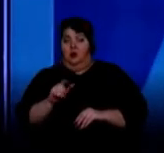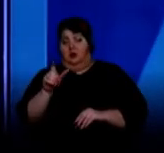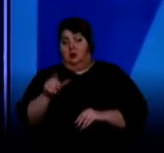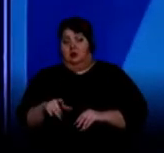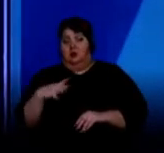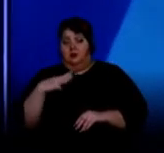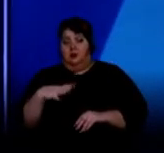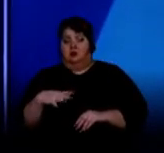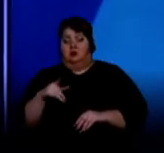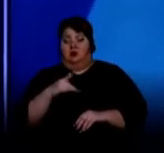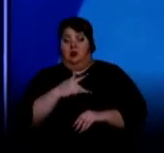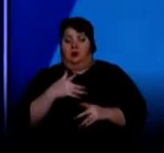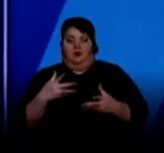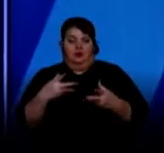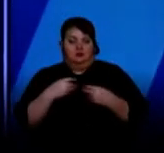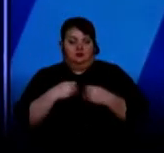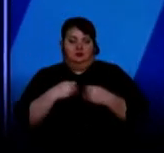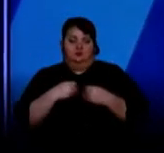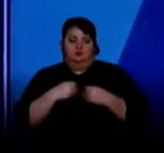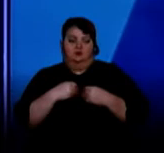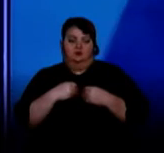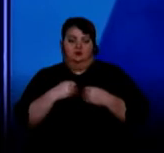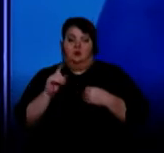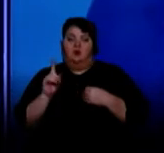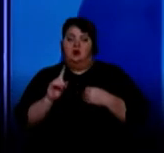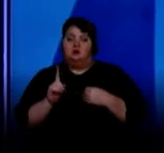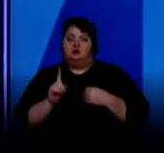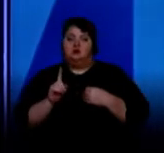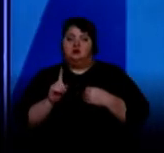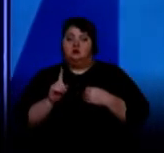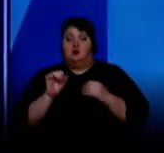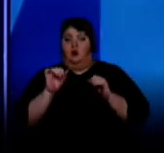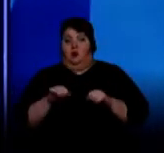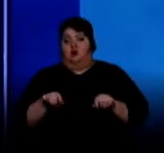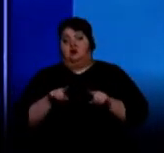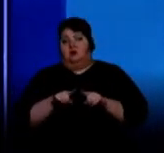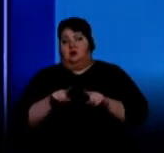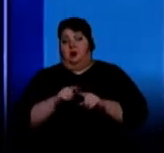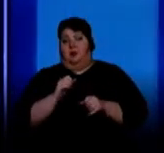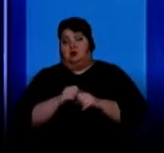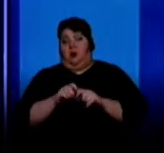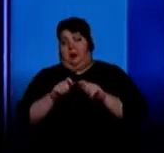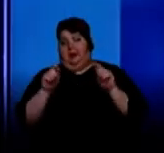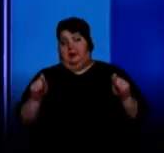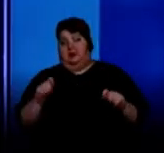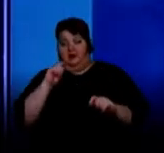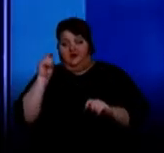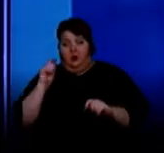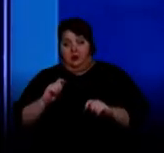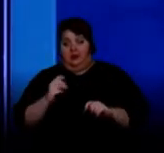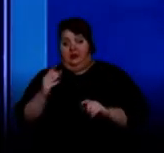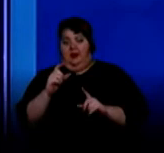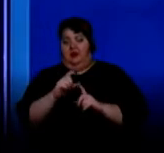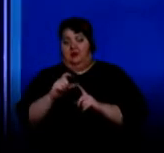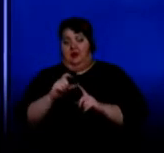прийшло це на серце, що може таке саме і зробити в Україні, з її слів, як